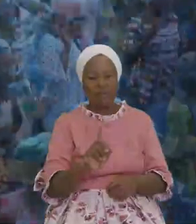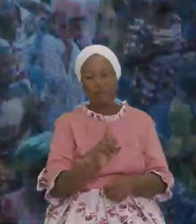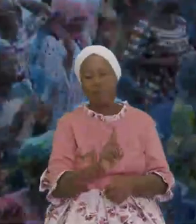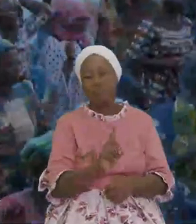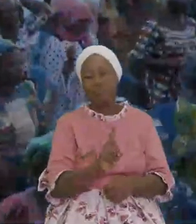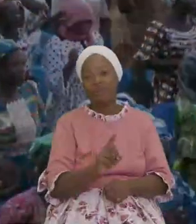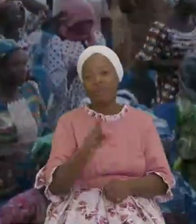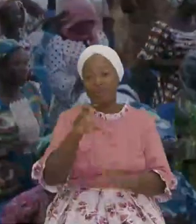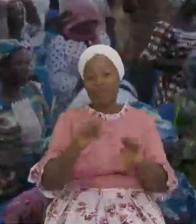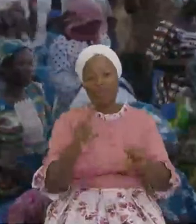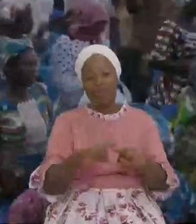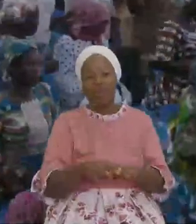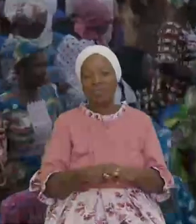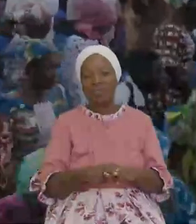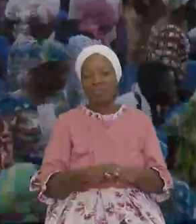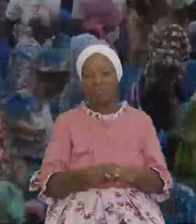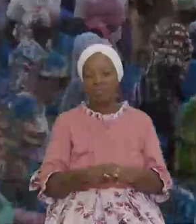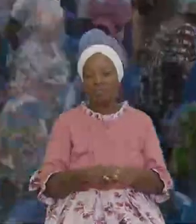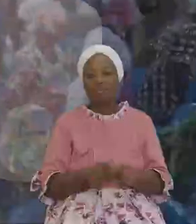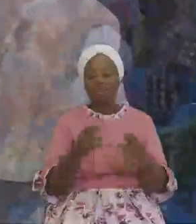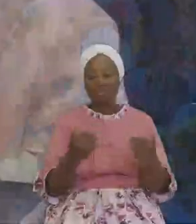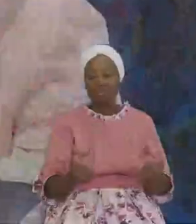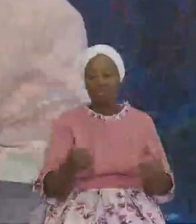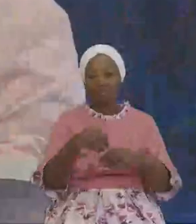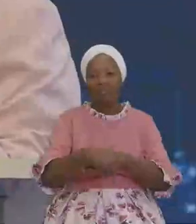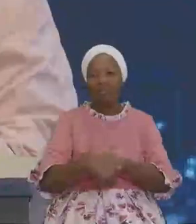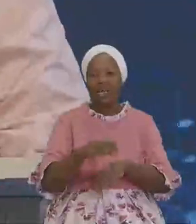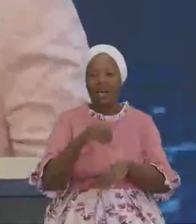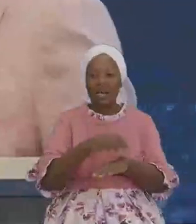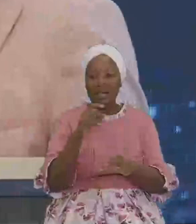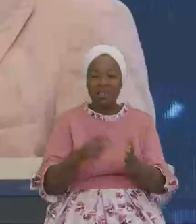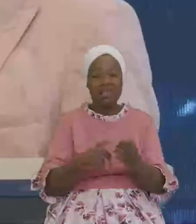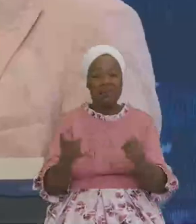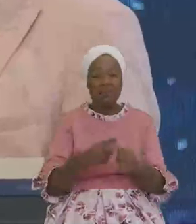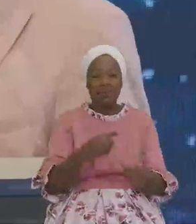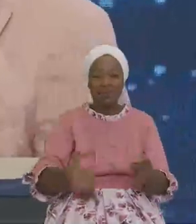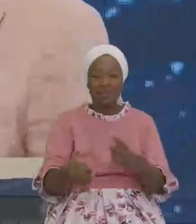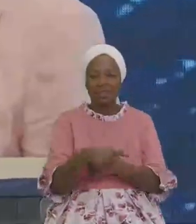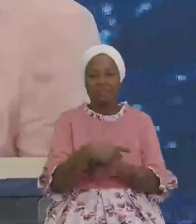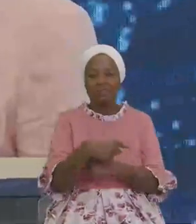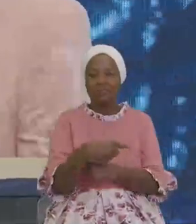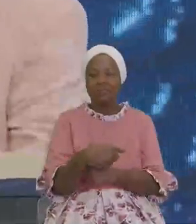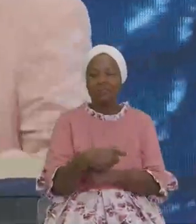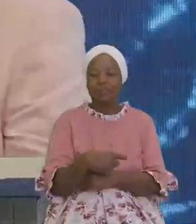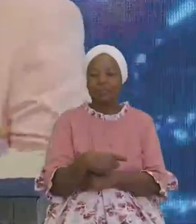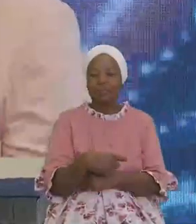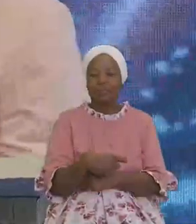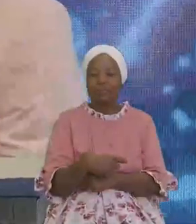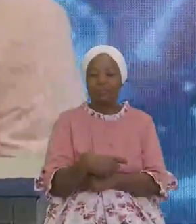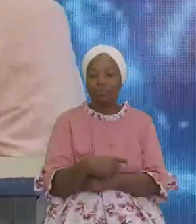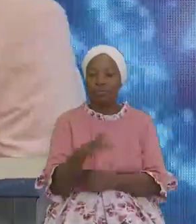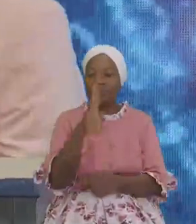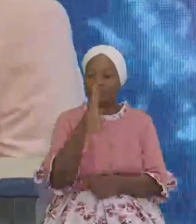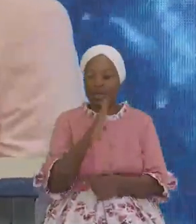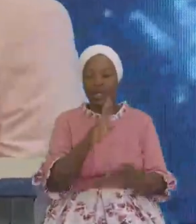Que Dieu bénisse chacun. Vous pouvez vous asseoir. Ce soir, en ce premier